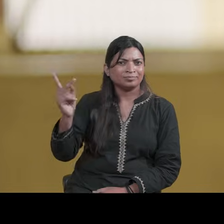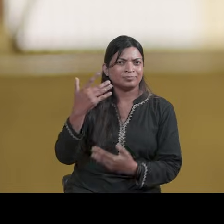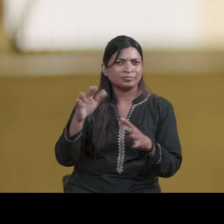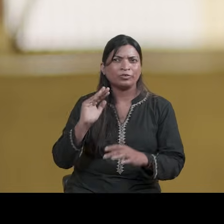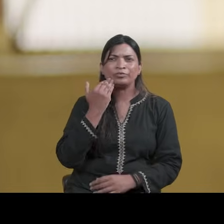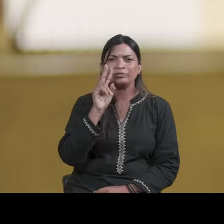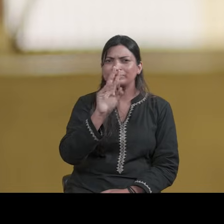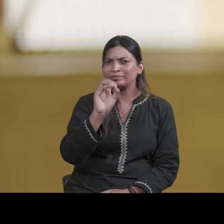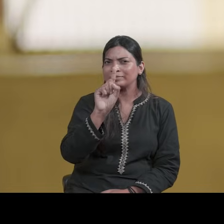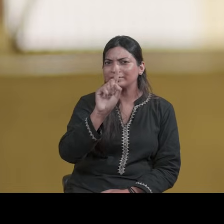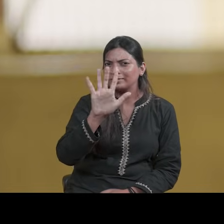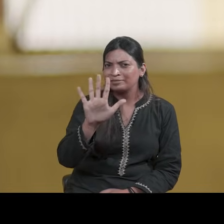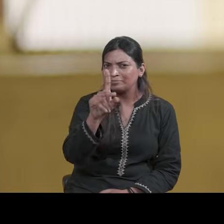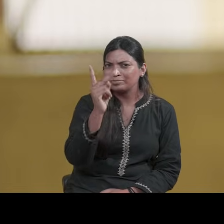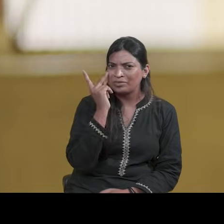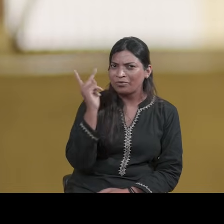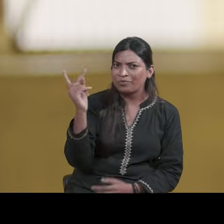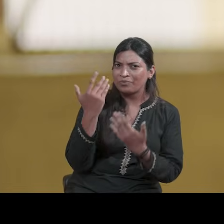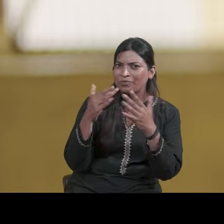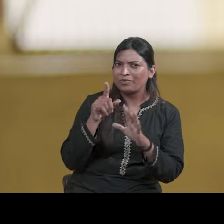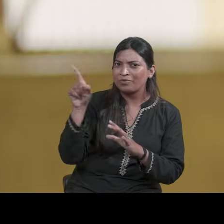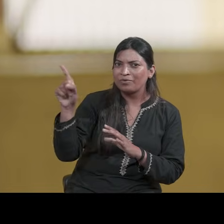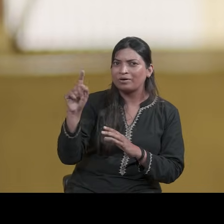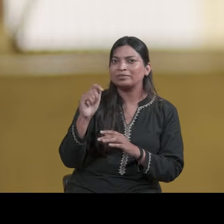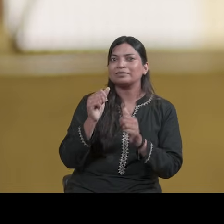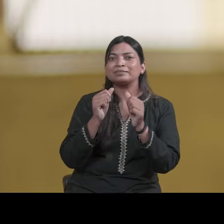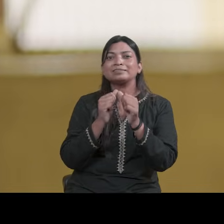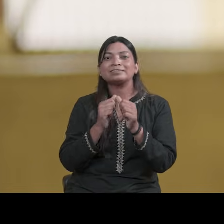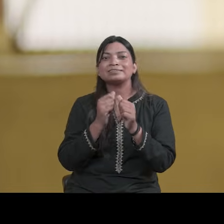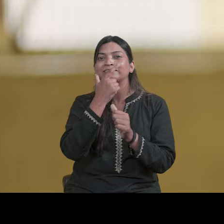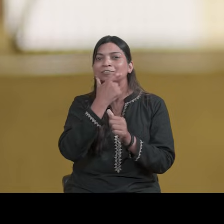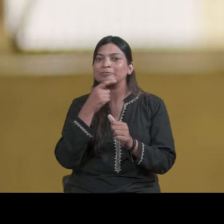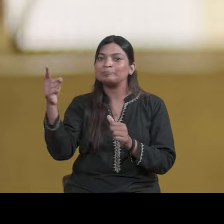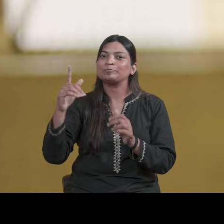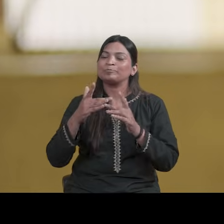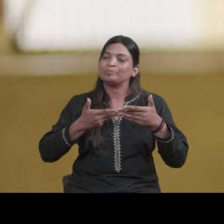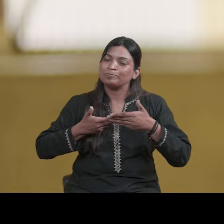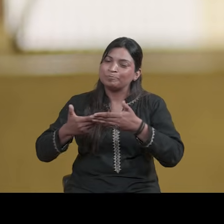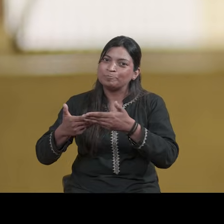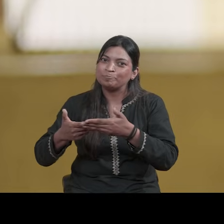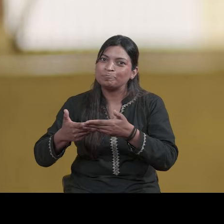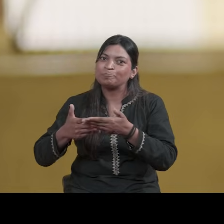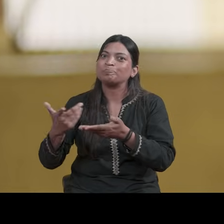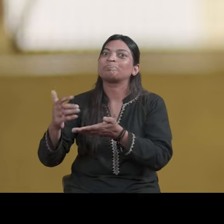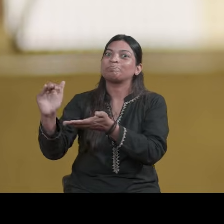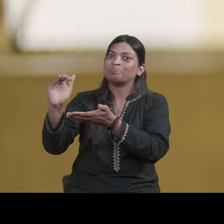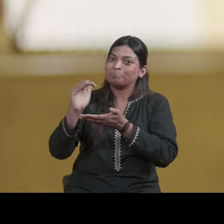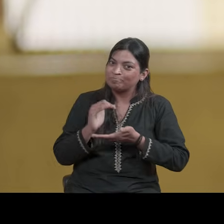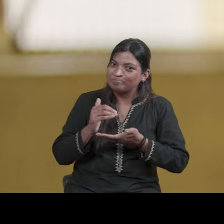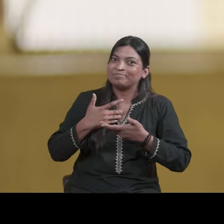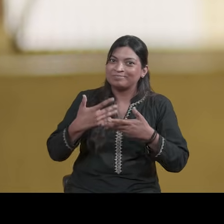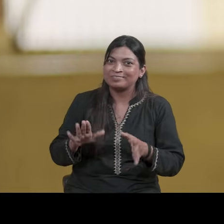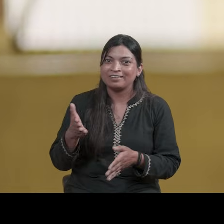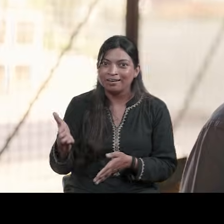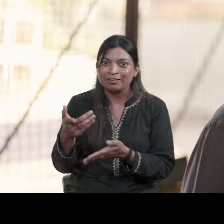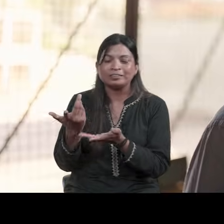ज़िंदगी, वर्ष 2015 में, उसमें भी अमिताभ जी ने हमको एक रियल हीरो के रूप में सम्मानित किया था। उसमें भी ये नेशनल एंथम साइन लैंग्वेज में